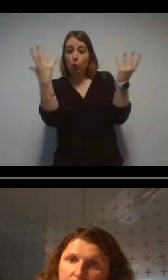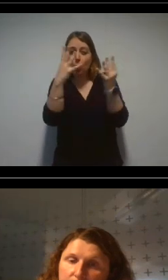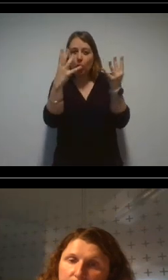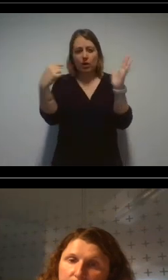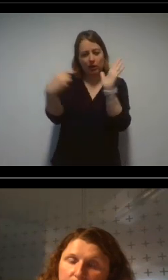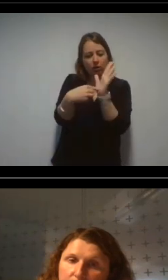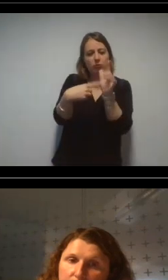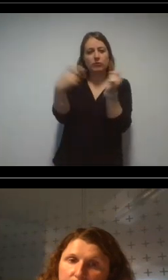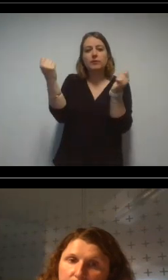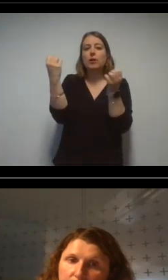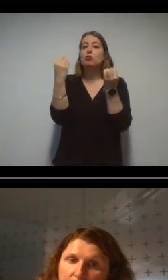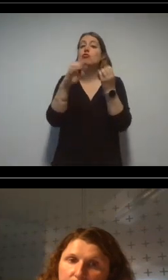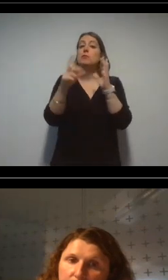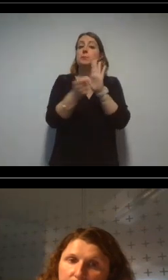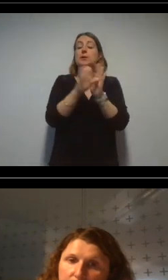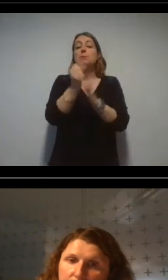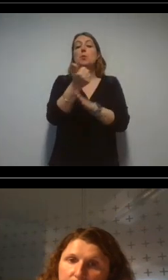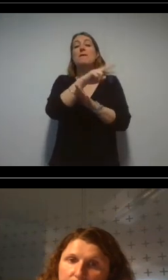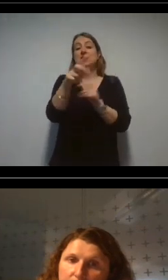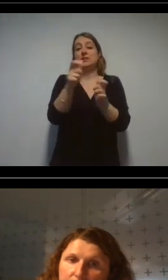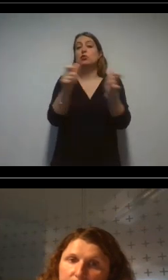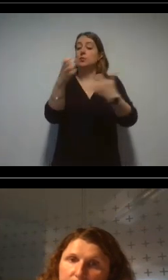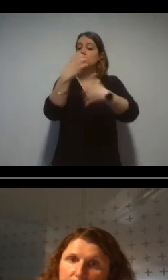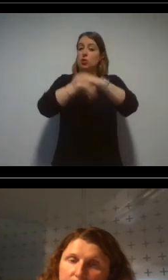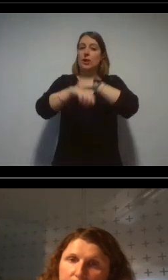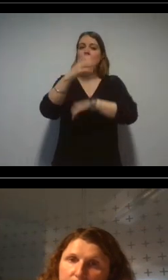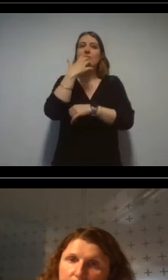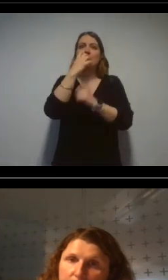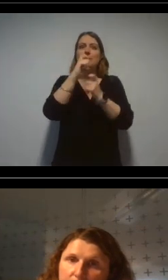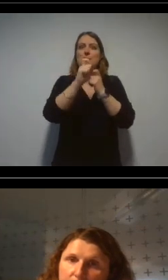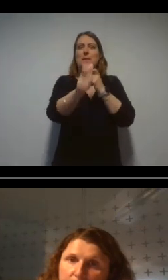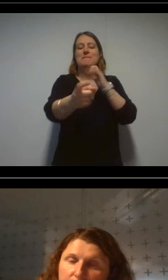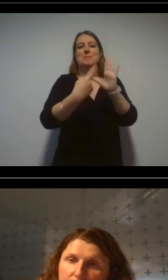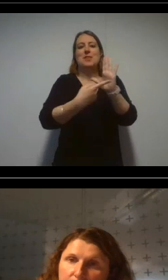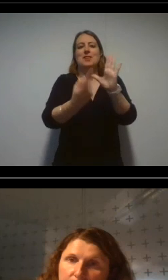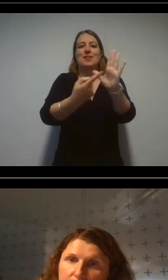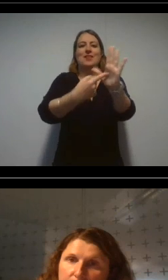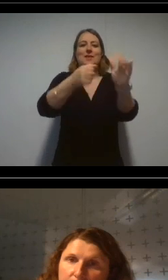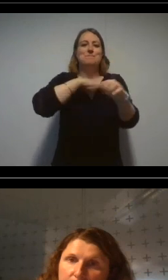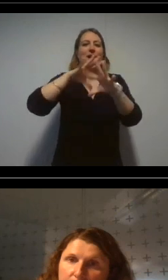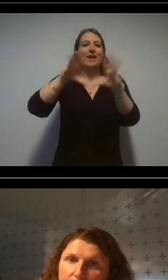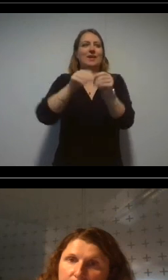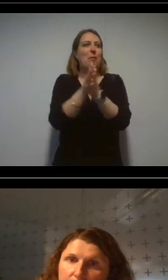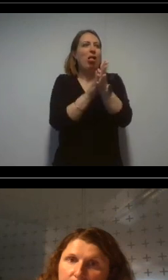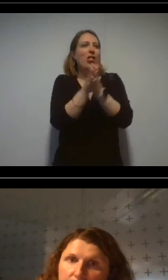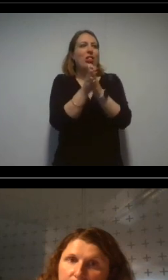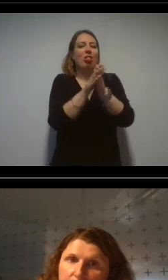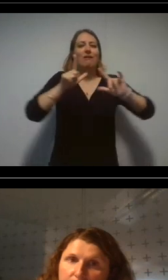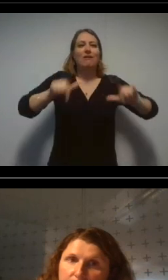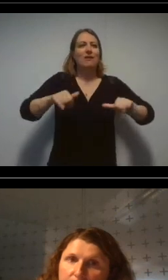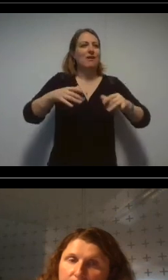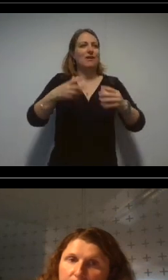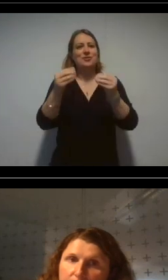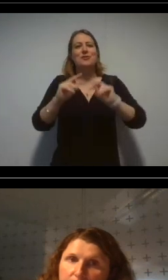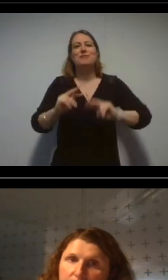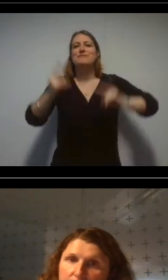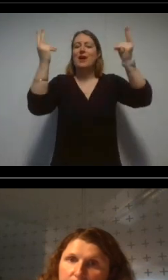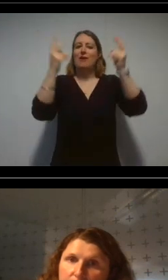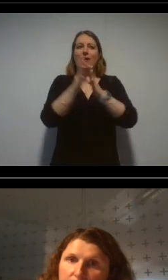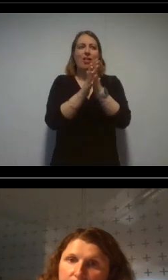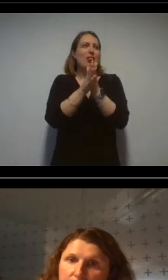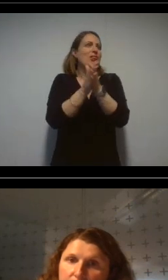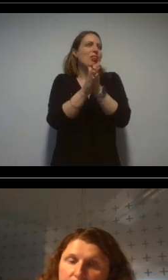souvent, quand on fait une première visite d'entreprise, on a envie d'en faire plein d'autres parce que ça embarque les équipes et parce que c'est toujours très valorisant de parler de son